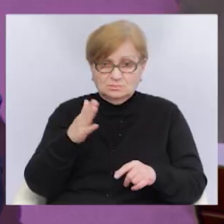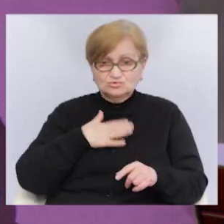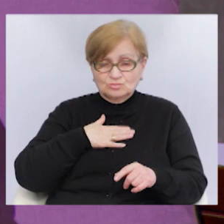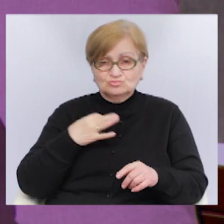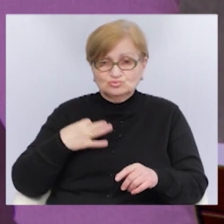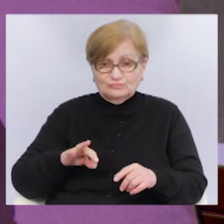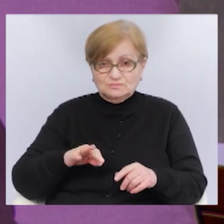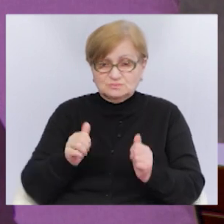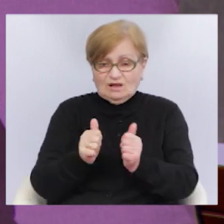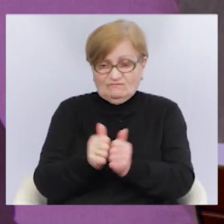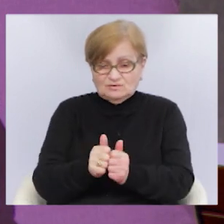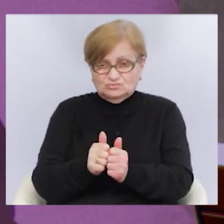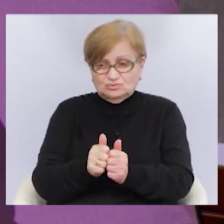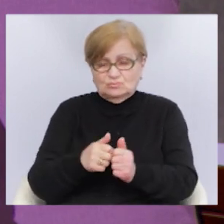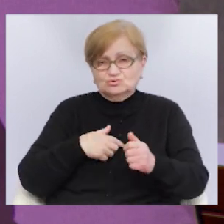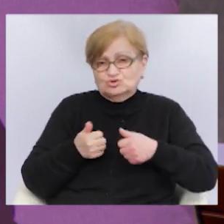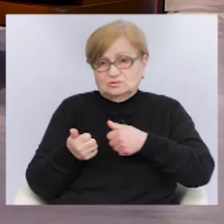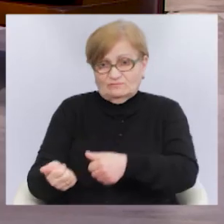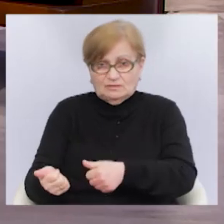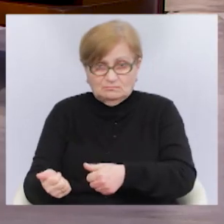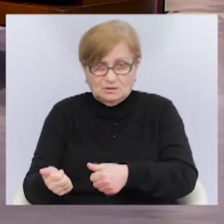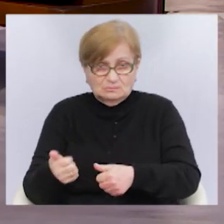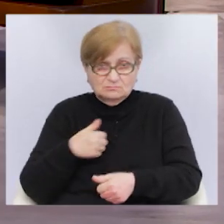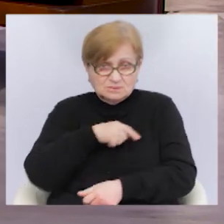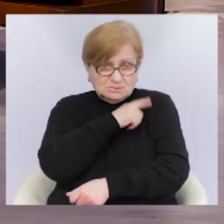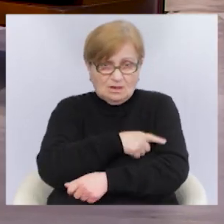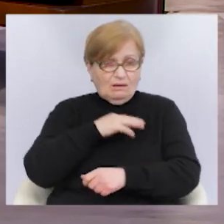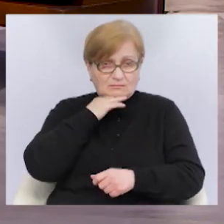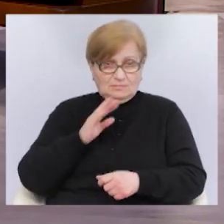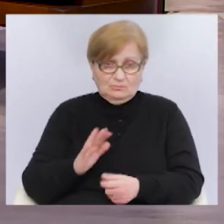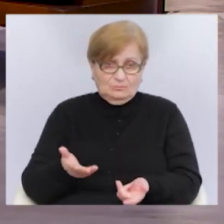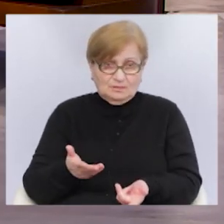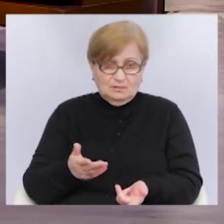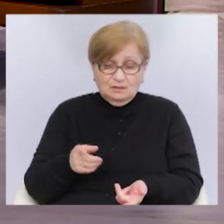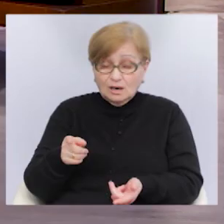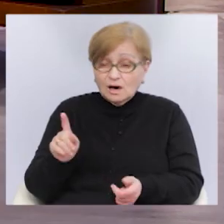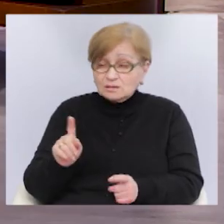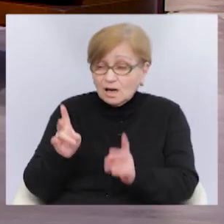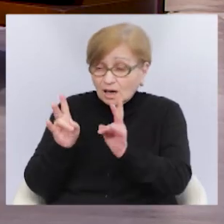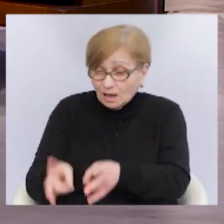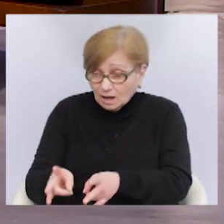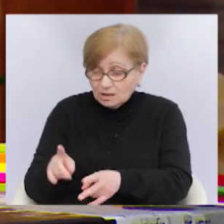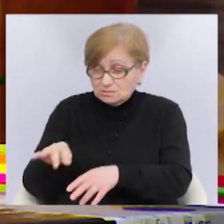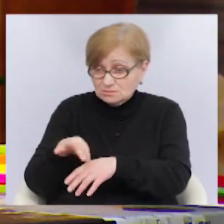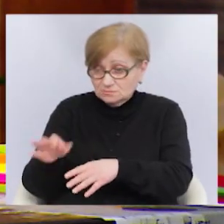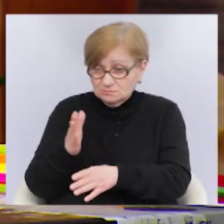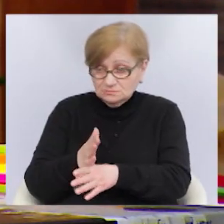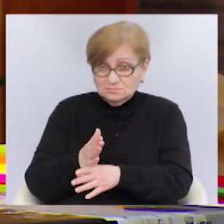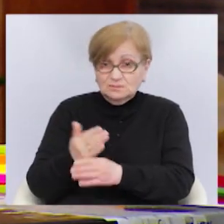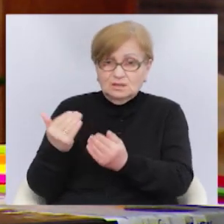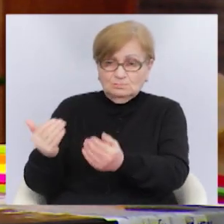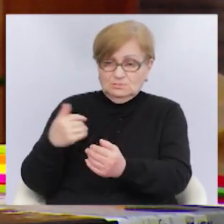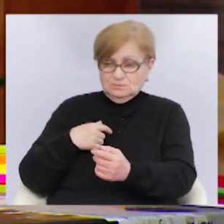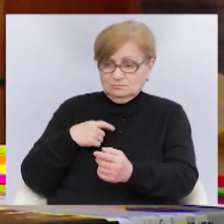შვილს გვერდში დაუდგე, ჩემ შვილს დავეხმარო, რომ როდესაც ის განიცდის ტკივილს, მისი